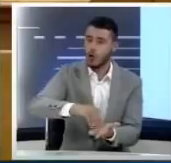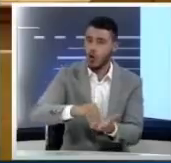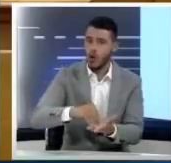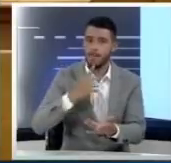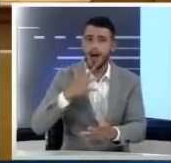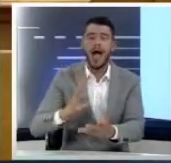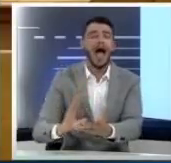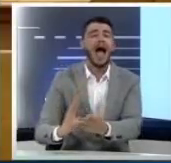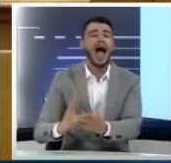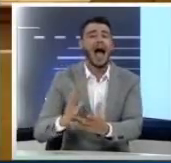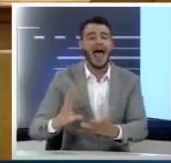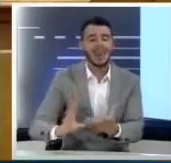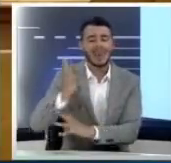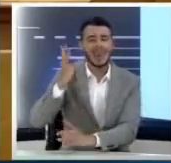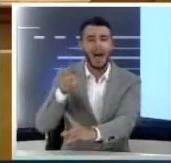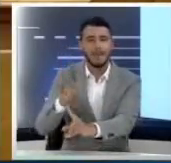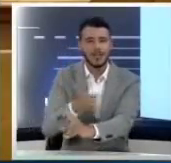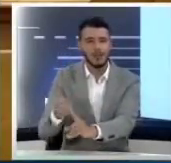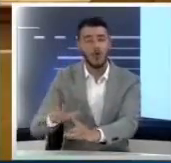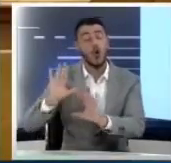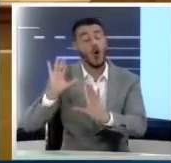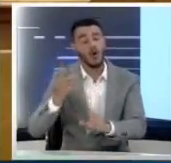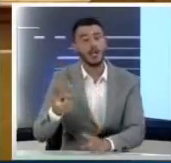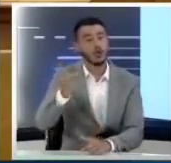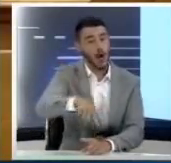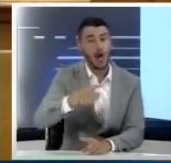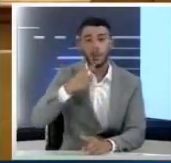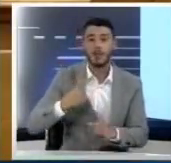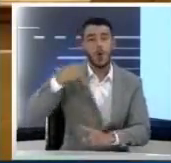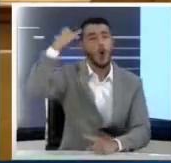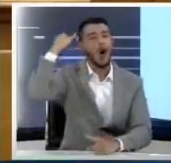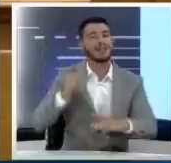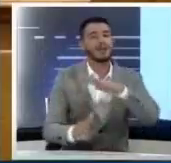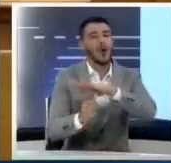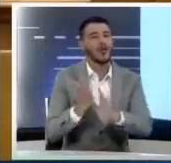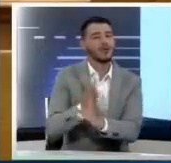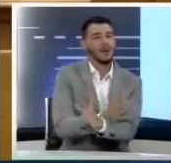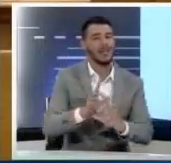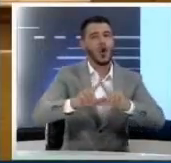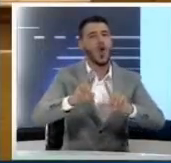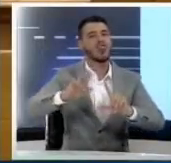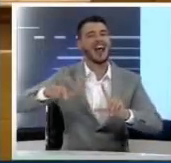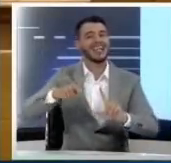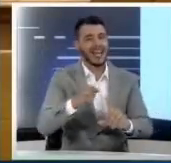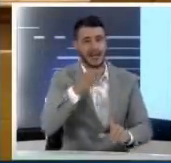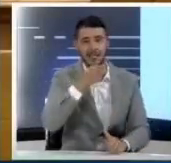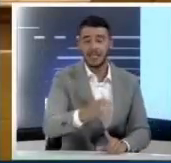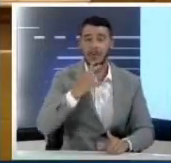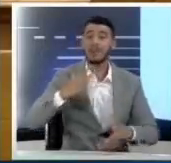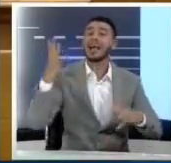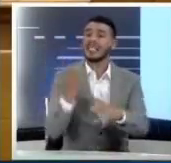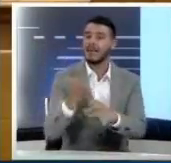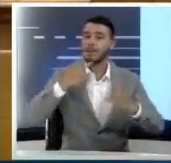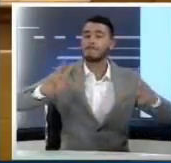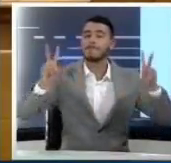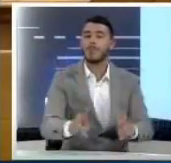κύριος Αντιπρόεδρος, για πώς έχουμε μειώσει τη φτώχεια. Να προσθέσω μόνο σε αυτά που είπες, Γιάννη, πόσο έχουμε μειώσει